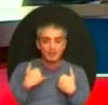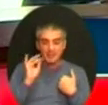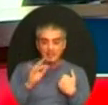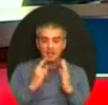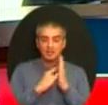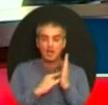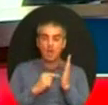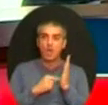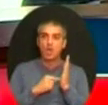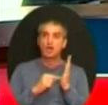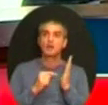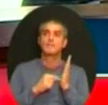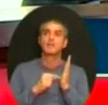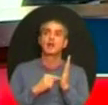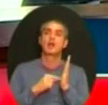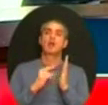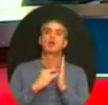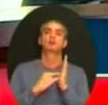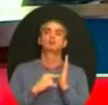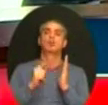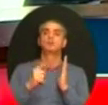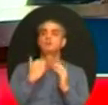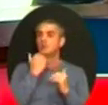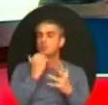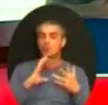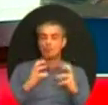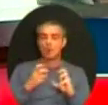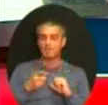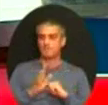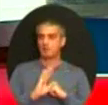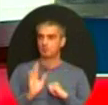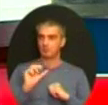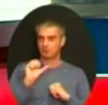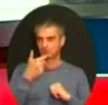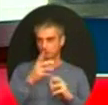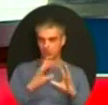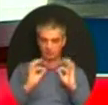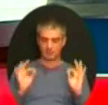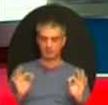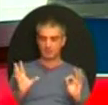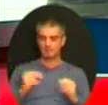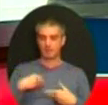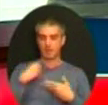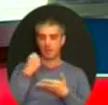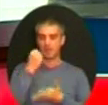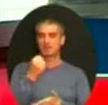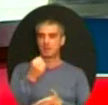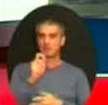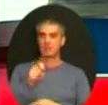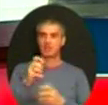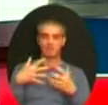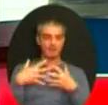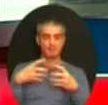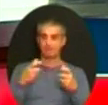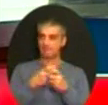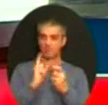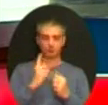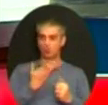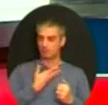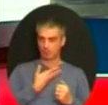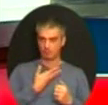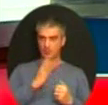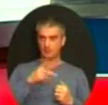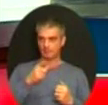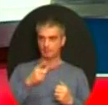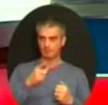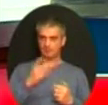התנגדתי לחוק בגלל שהחוק הזה הוא מעוות. או שרציתם שהקואליציה תעביר ואתם תהנו מהכסף. קודם כל התחילו את זה עם להקצות למפלגות שלא מקבלות, גם כן.